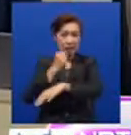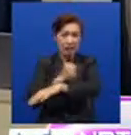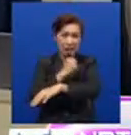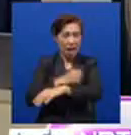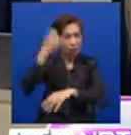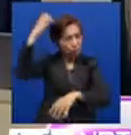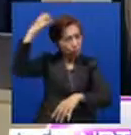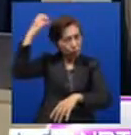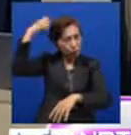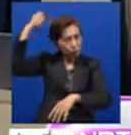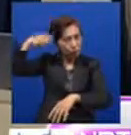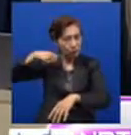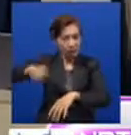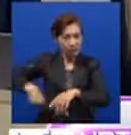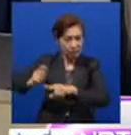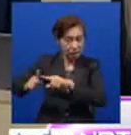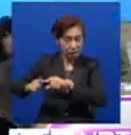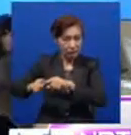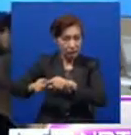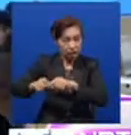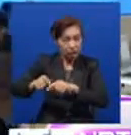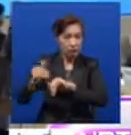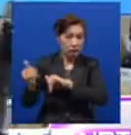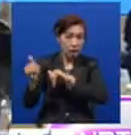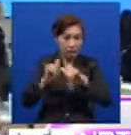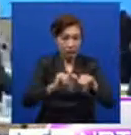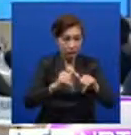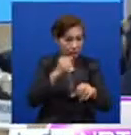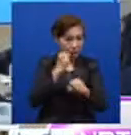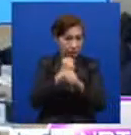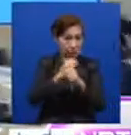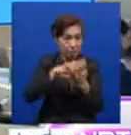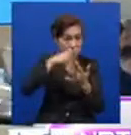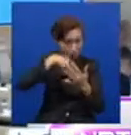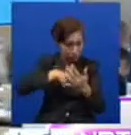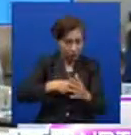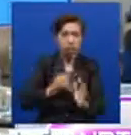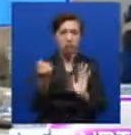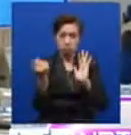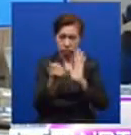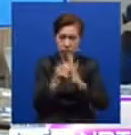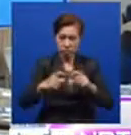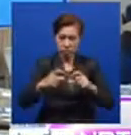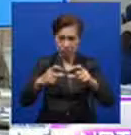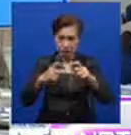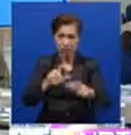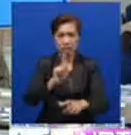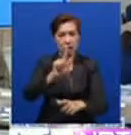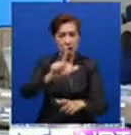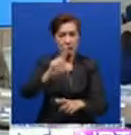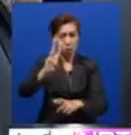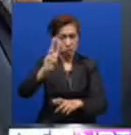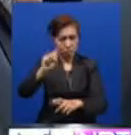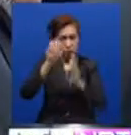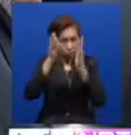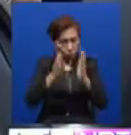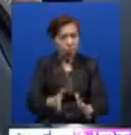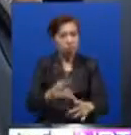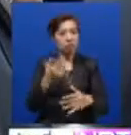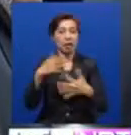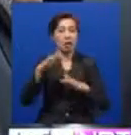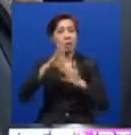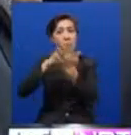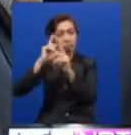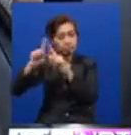ที่เข้าเมืองโดยผิดกฎหมายก็ได้จดทะเบียนอย่างถูกต้องถึง 1, 600,000คนซึ่งเรื่องนี้ได้รับความชื่นชมจากนานา